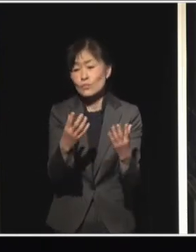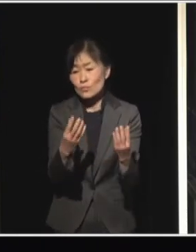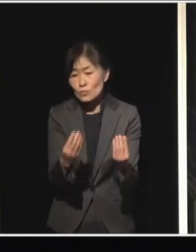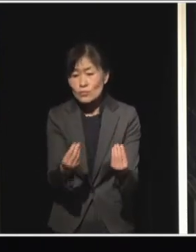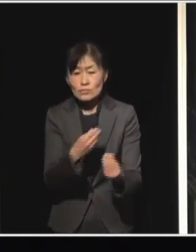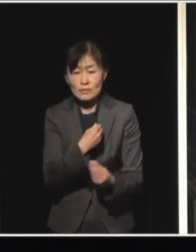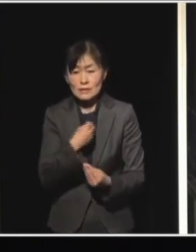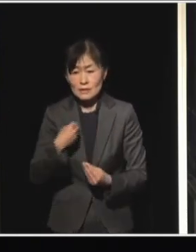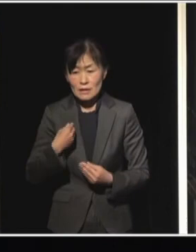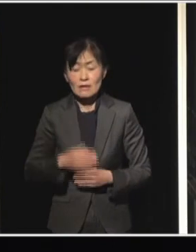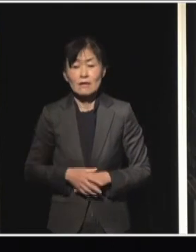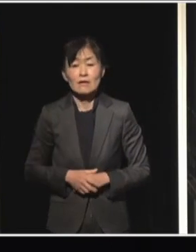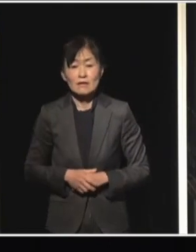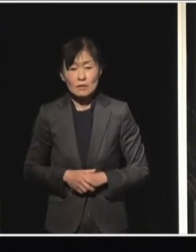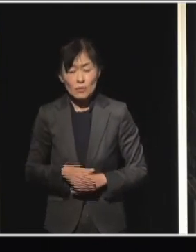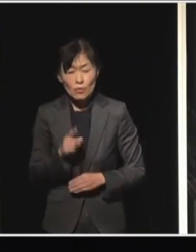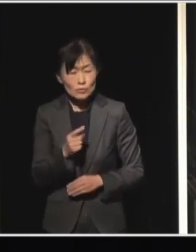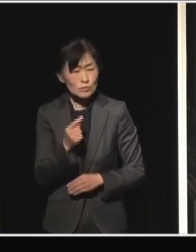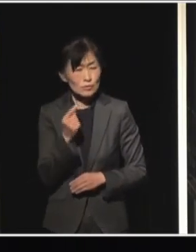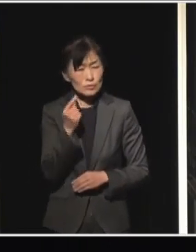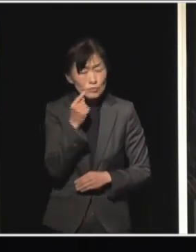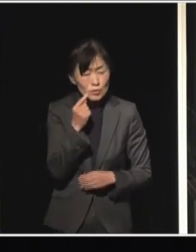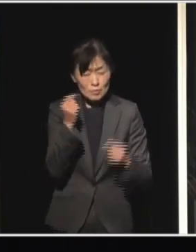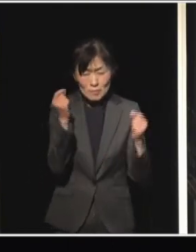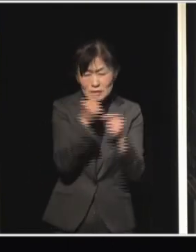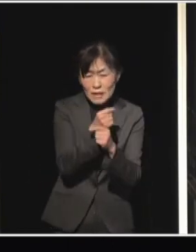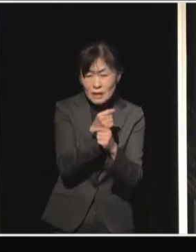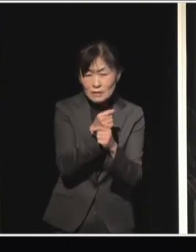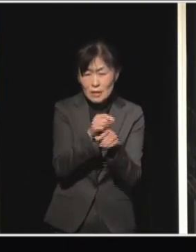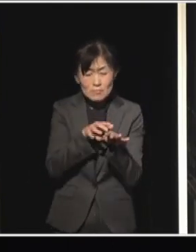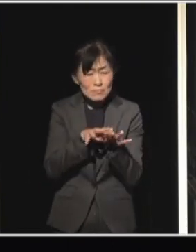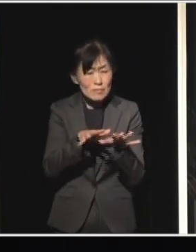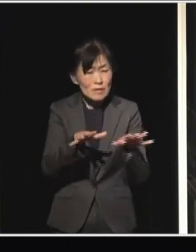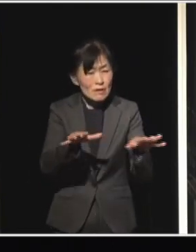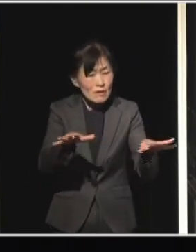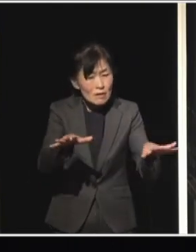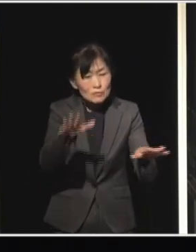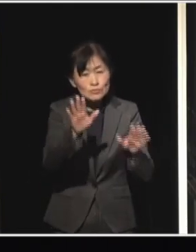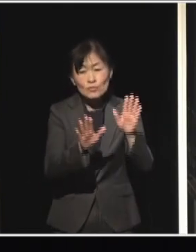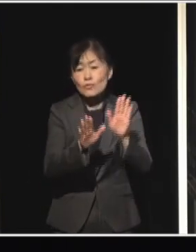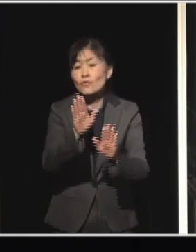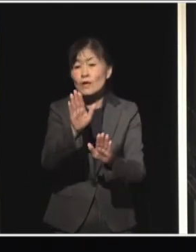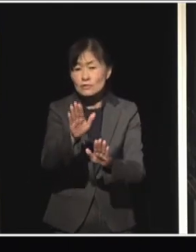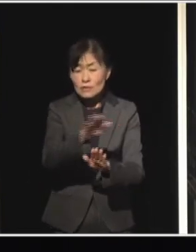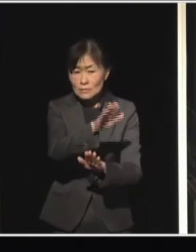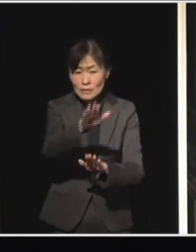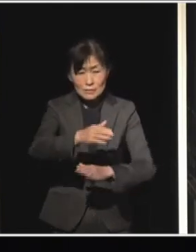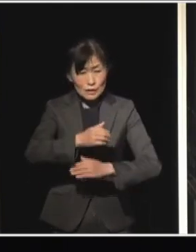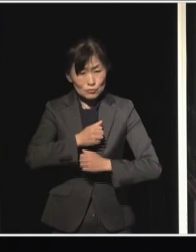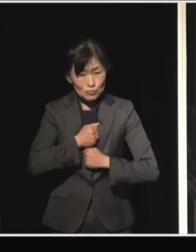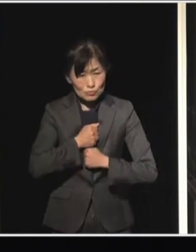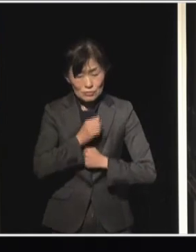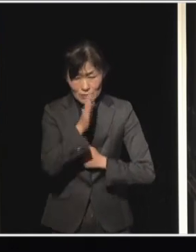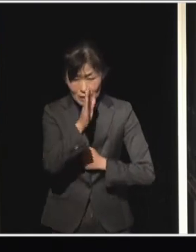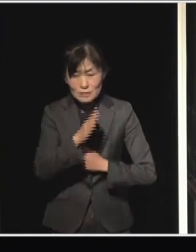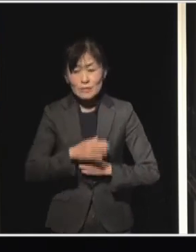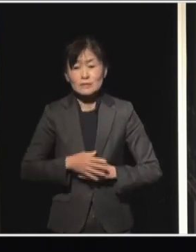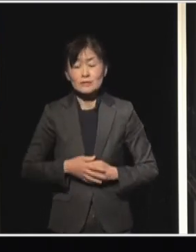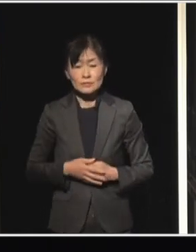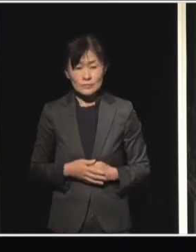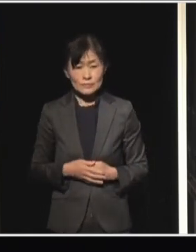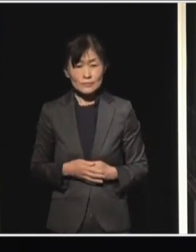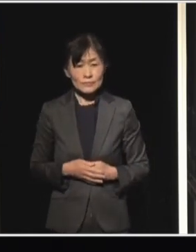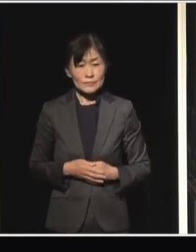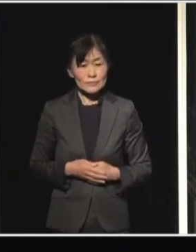でバーがかなり多く広がっていく傾向がありもありますので注意をしてほしいということです